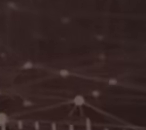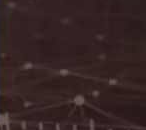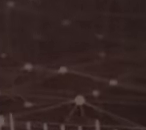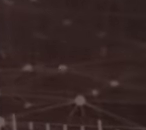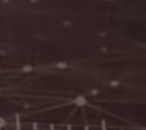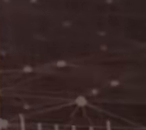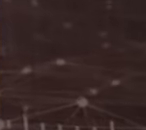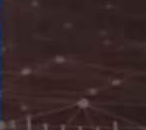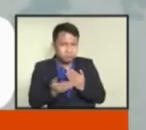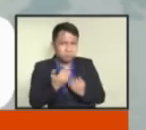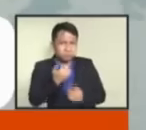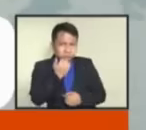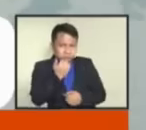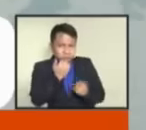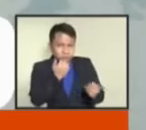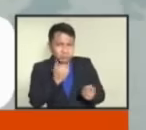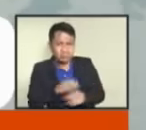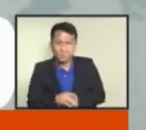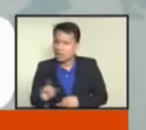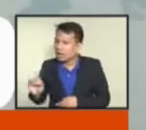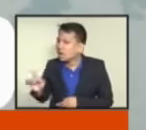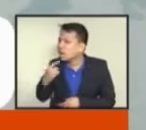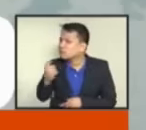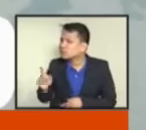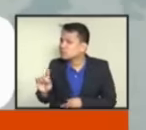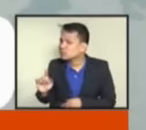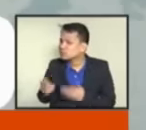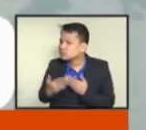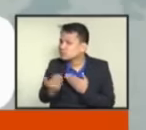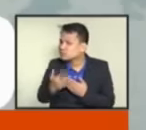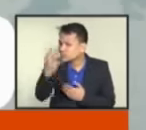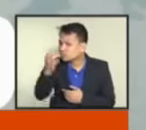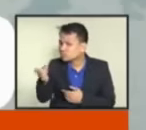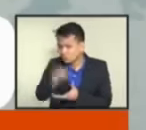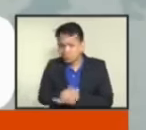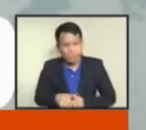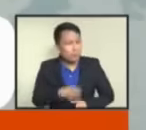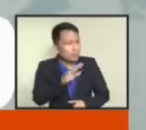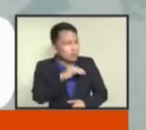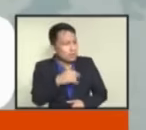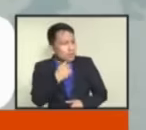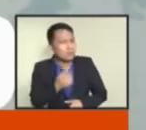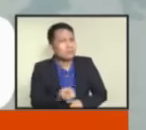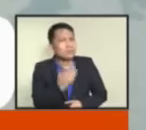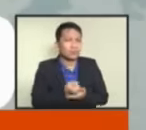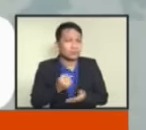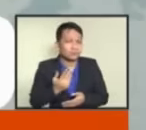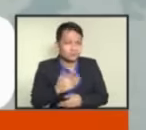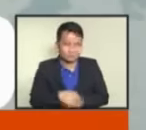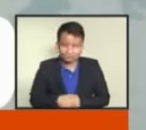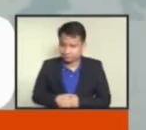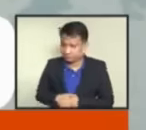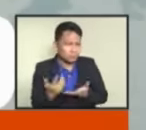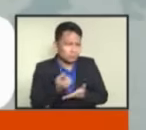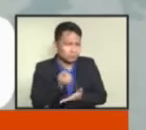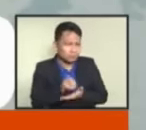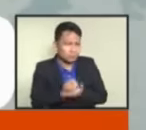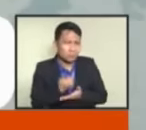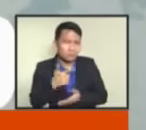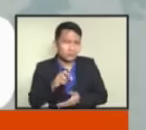na lang magagalit siya agad. Ano yung sinasabi mo sa kanya na agad siyang nagagalit? Sabihin ko sir na, uy, magganong kita mo sa Grab? Hindi niya